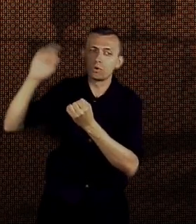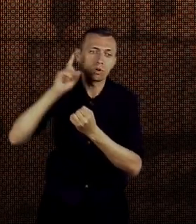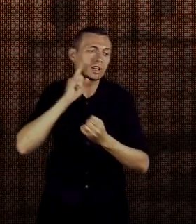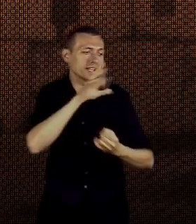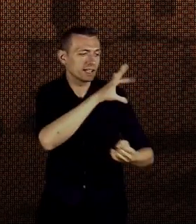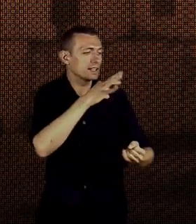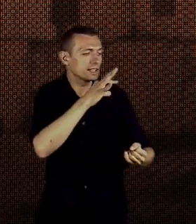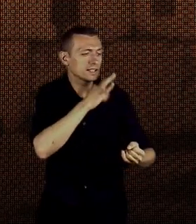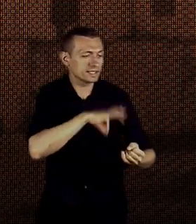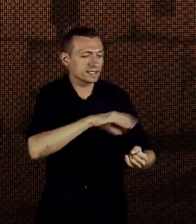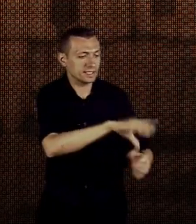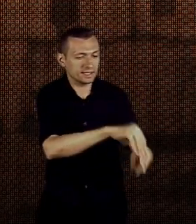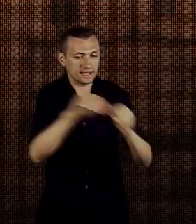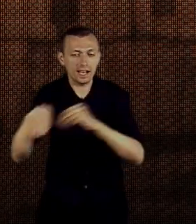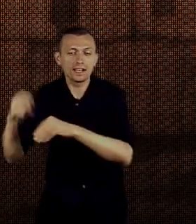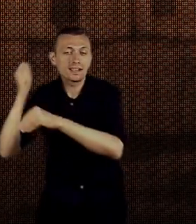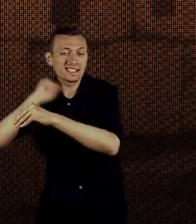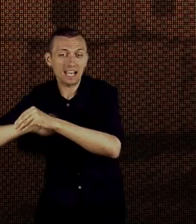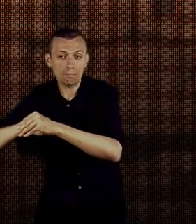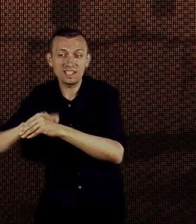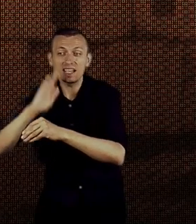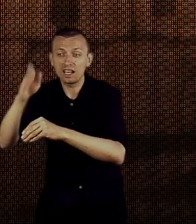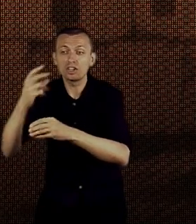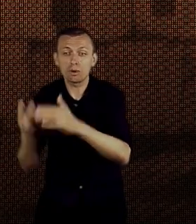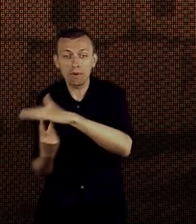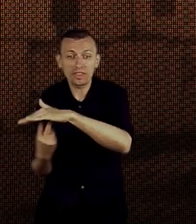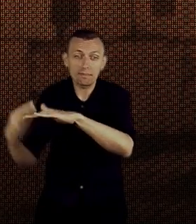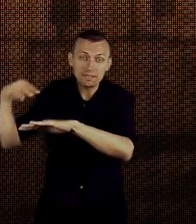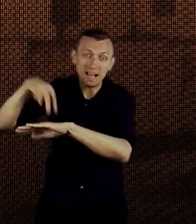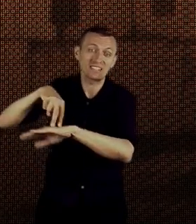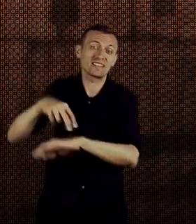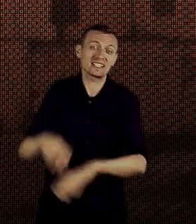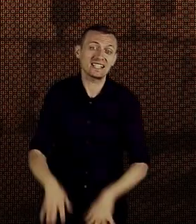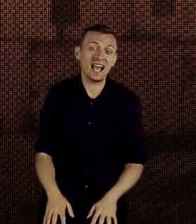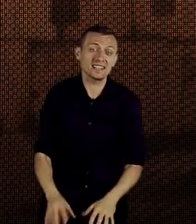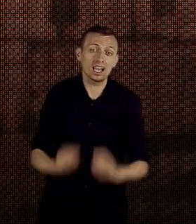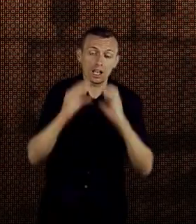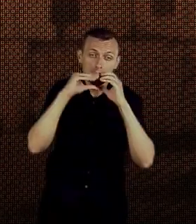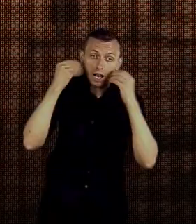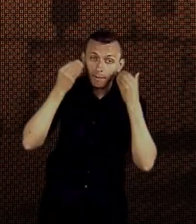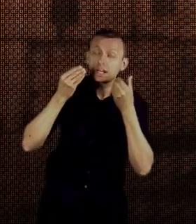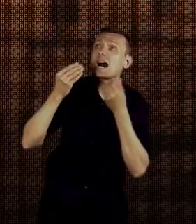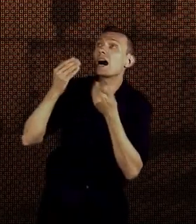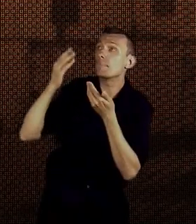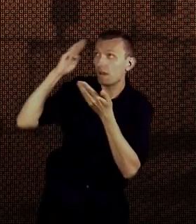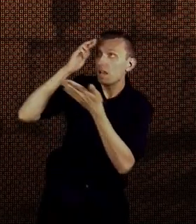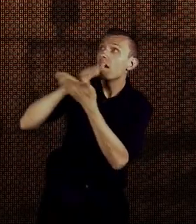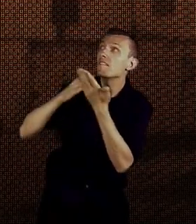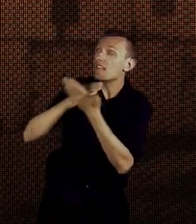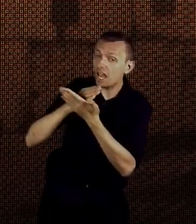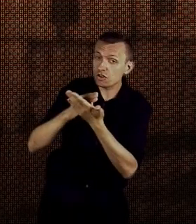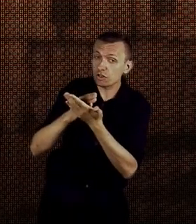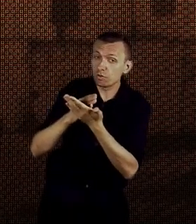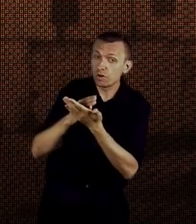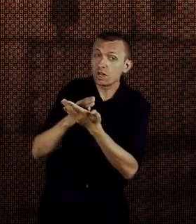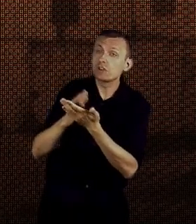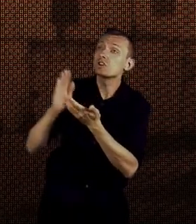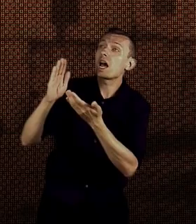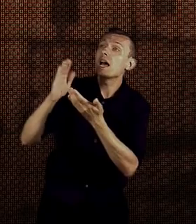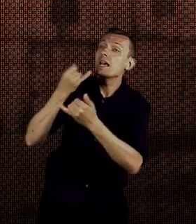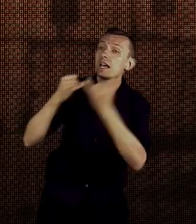sądził, że Bóg może wskrzeszać umarłych i w pewnym sensie rzeczywiście wskrzesił